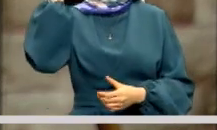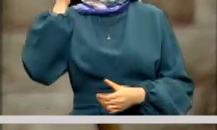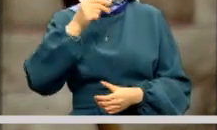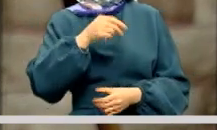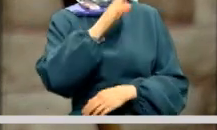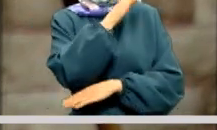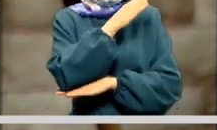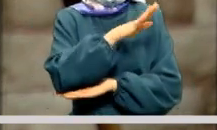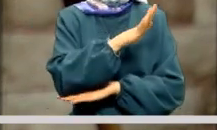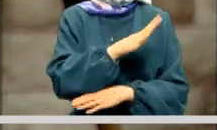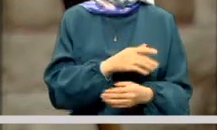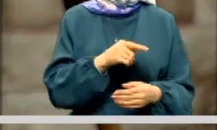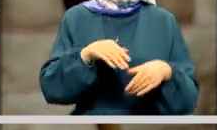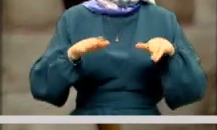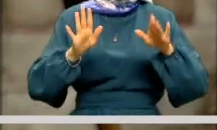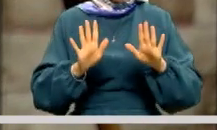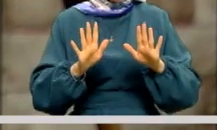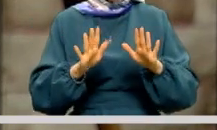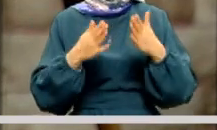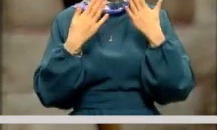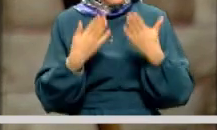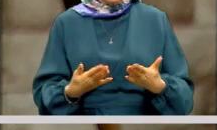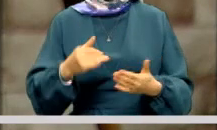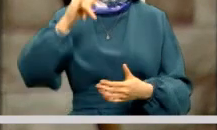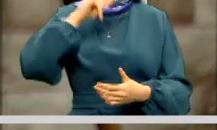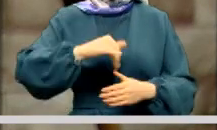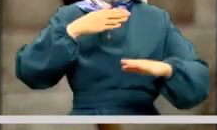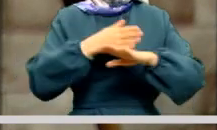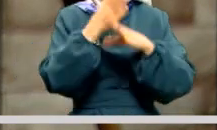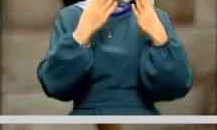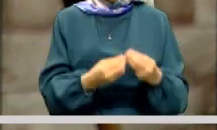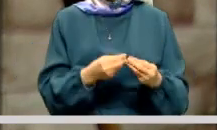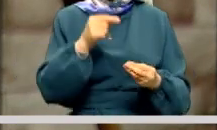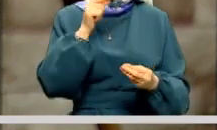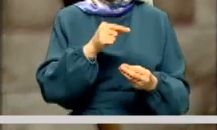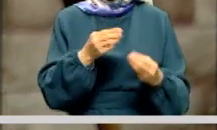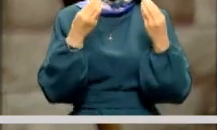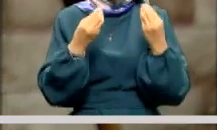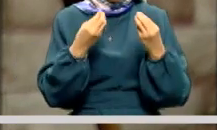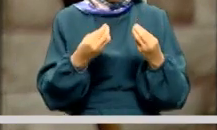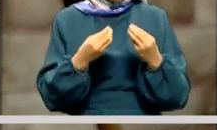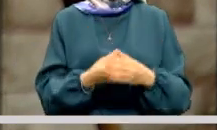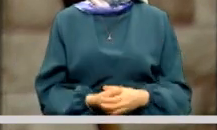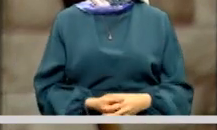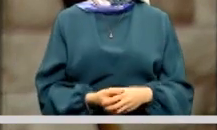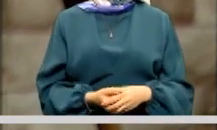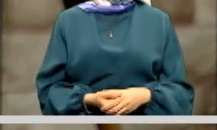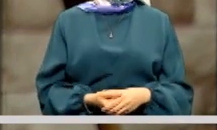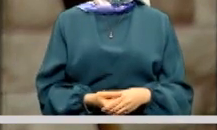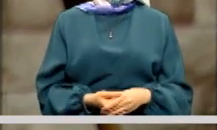görmemezlikten gelmek değil Evet hak ise doğru olanı orada güzel bir şekilde rencide etmeden